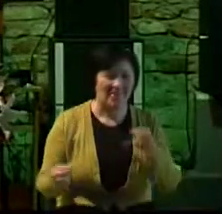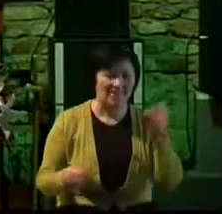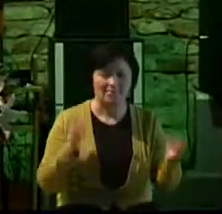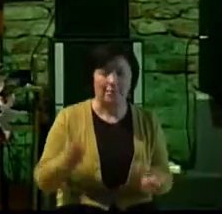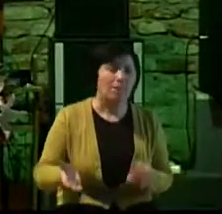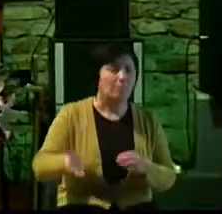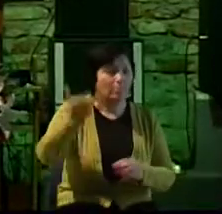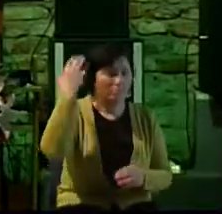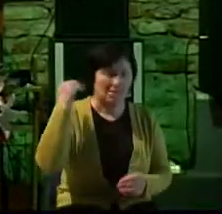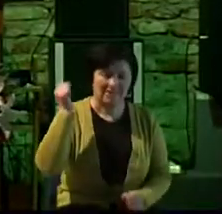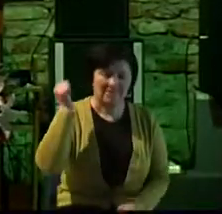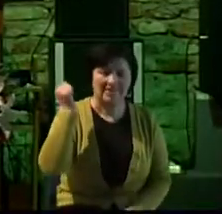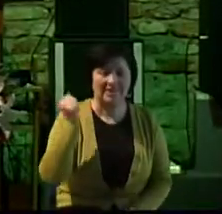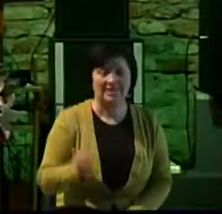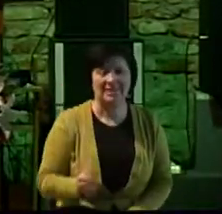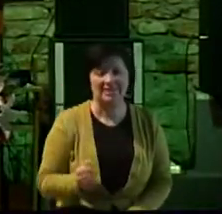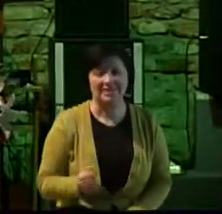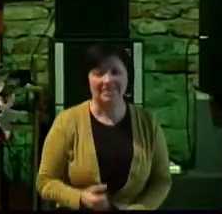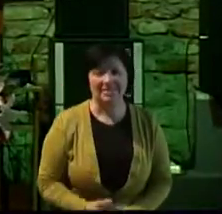Прошлое воскресенье